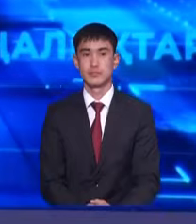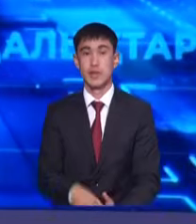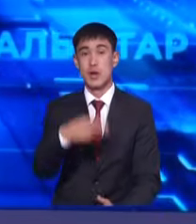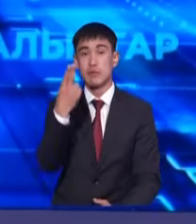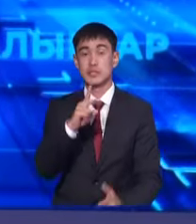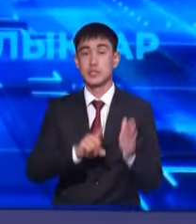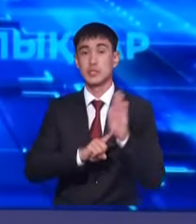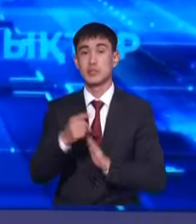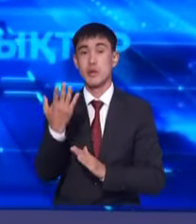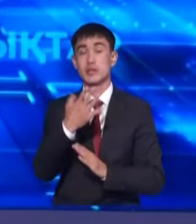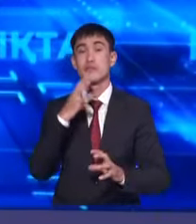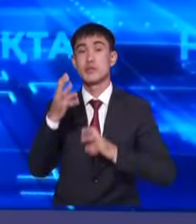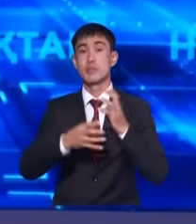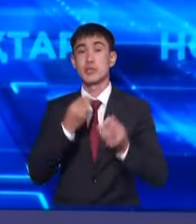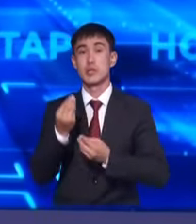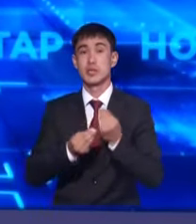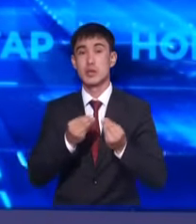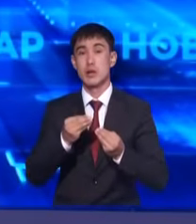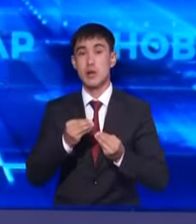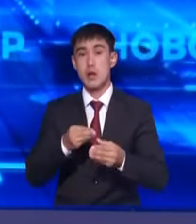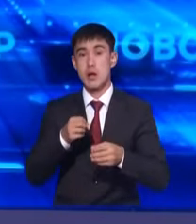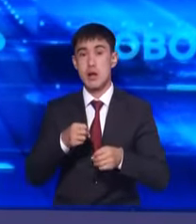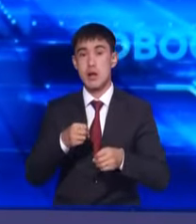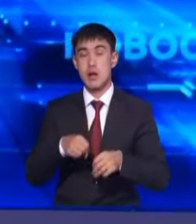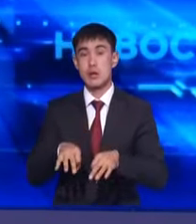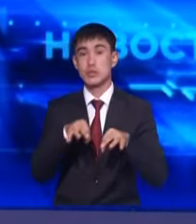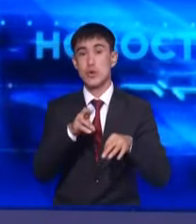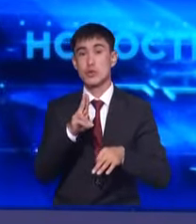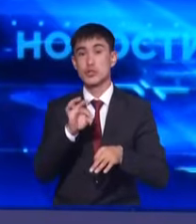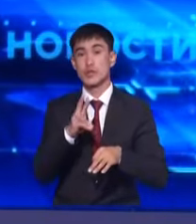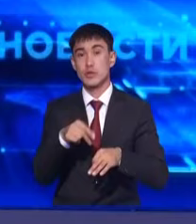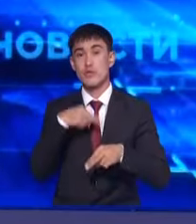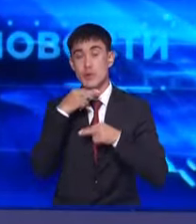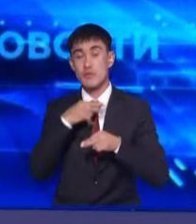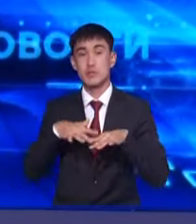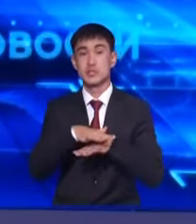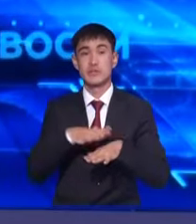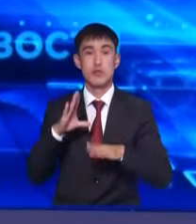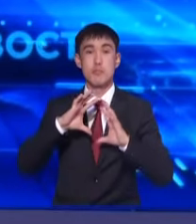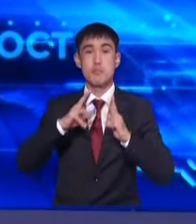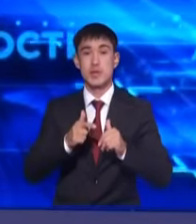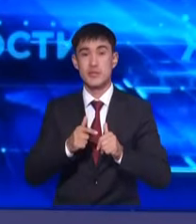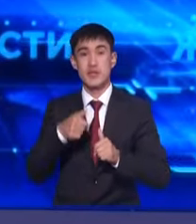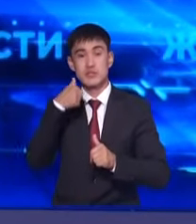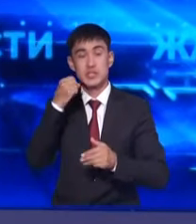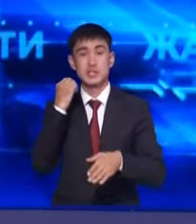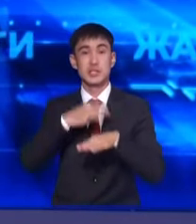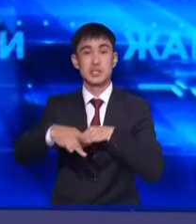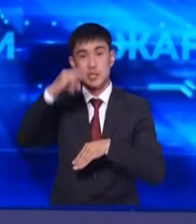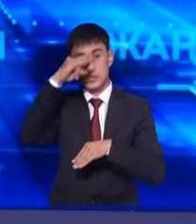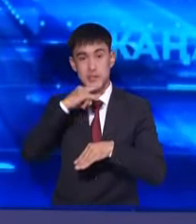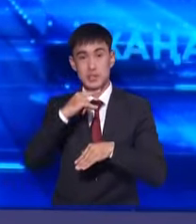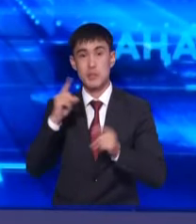В Астане стартовали 5-е всемирные игры кочевников, которые привлекли внимание зрителей со всего мира. Вчера столица